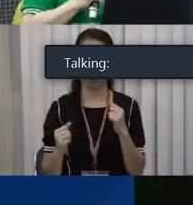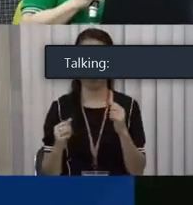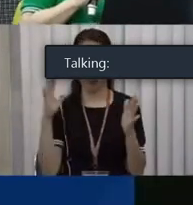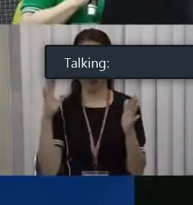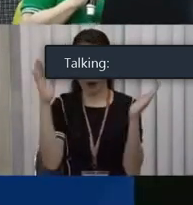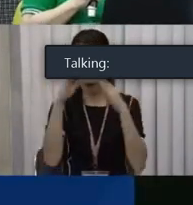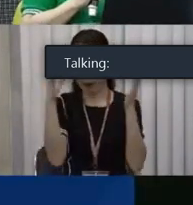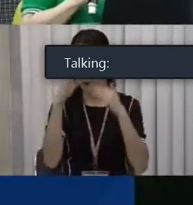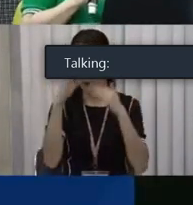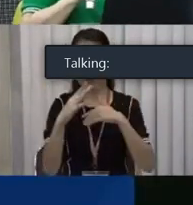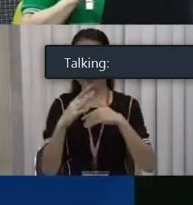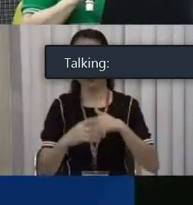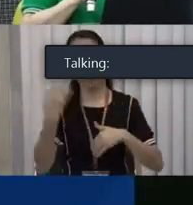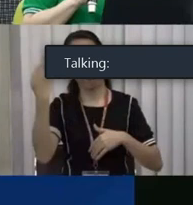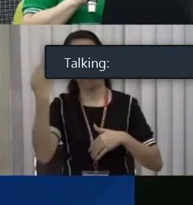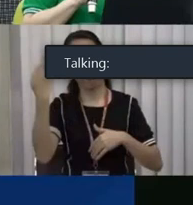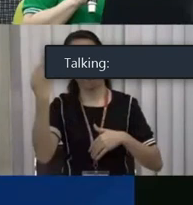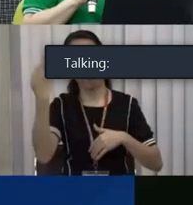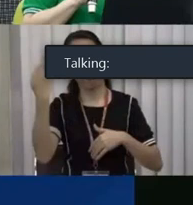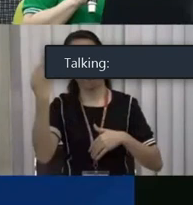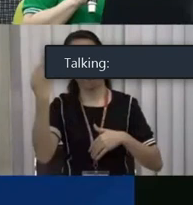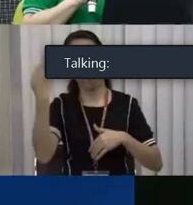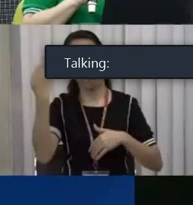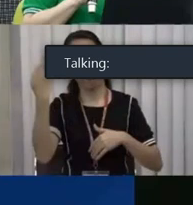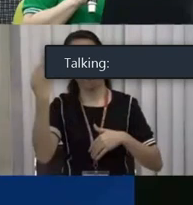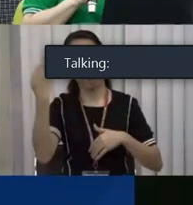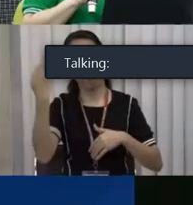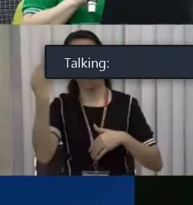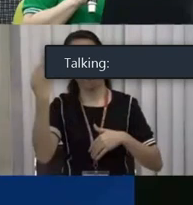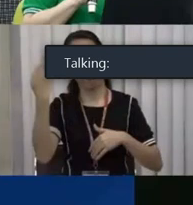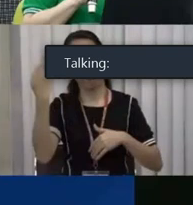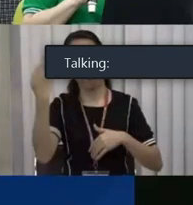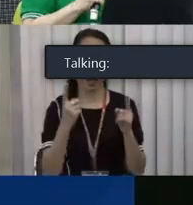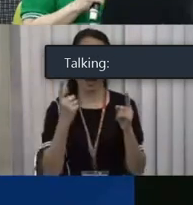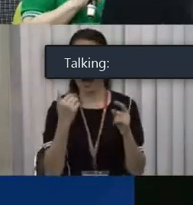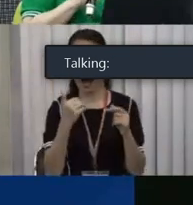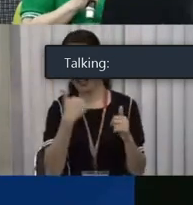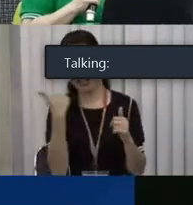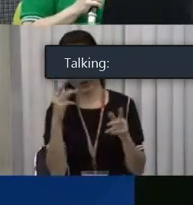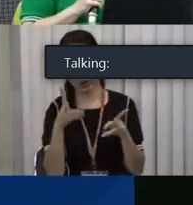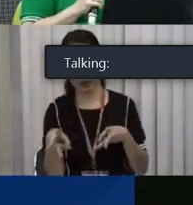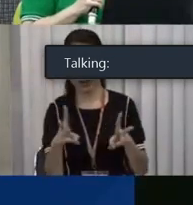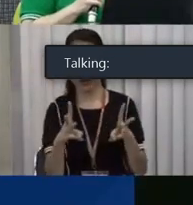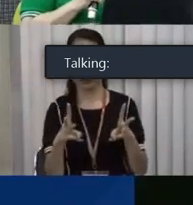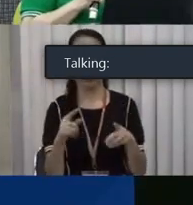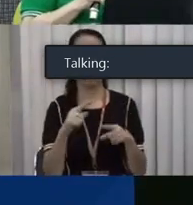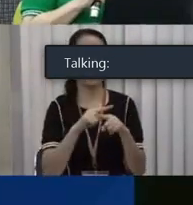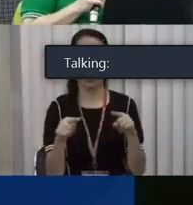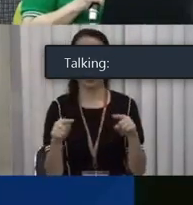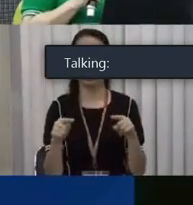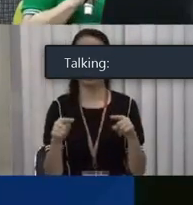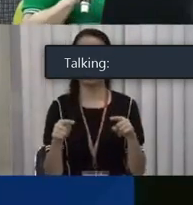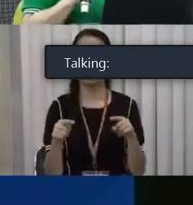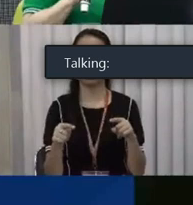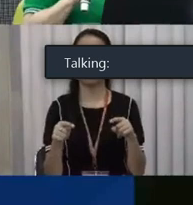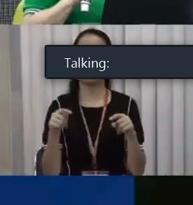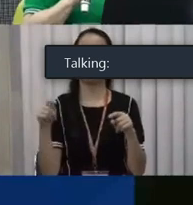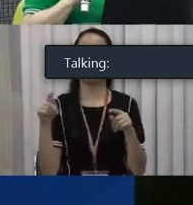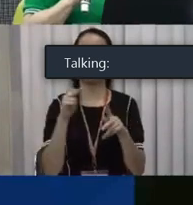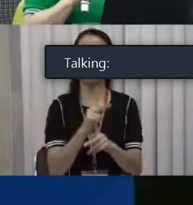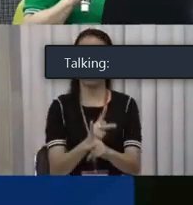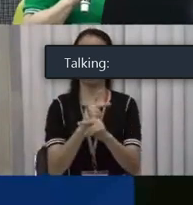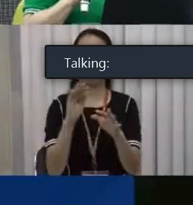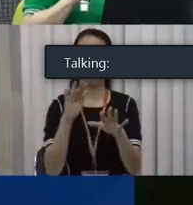pandemic. Pero wala tay mahimo, kinahanglan mo move on gyud ta. Mauna nga kinahanglan ta nga mo